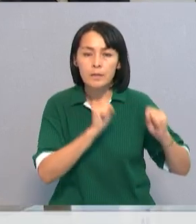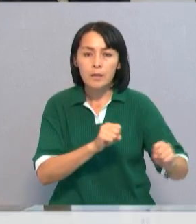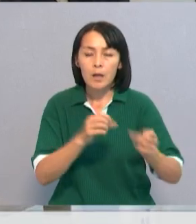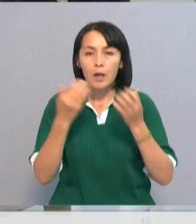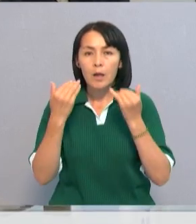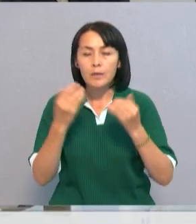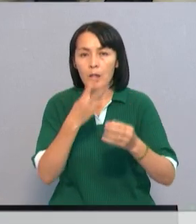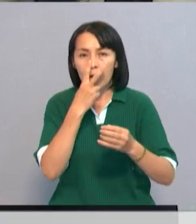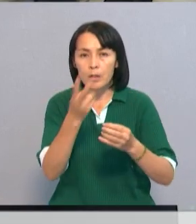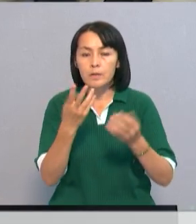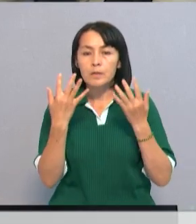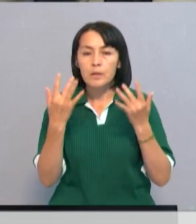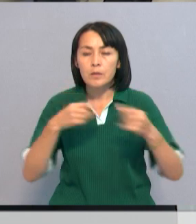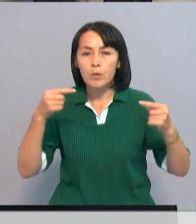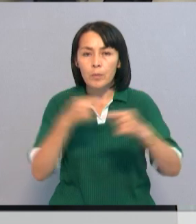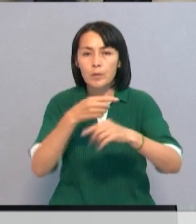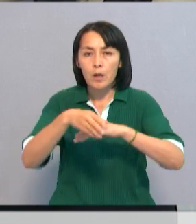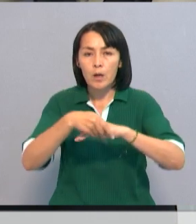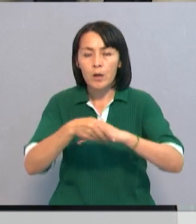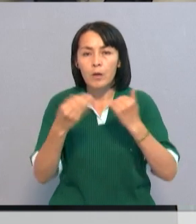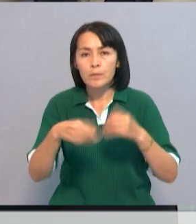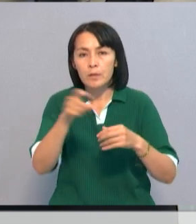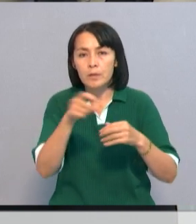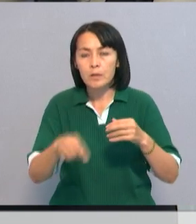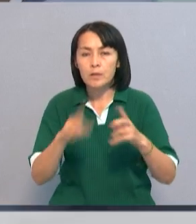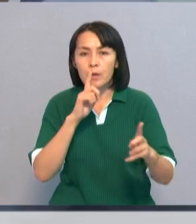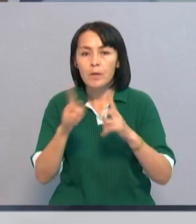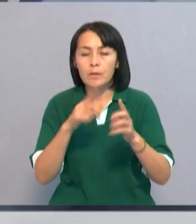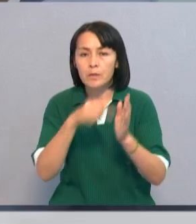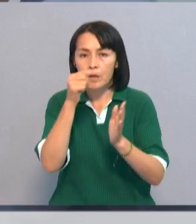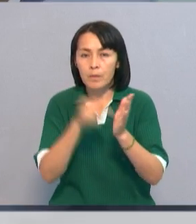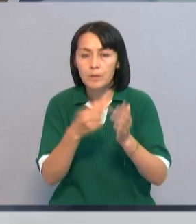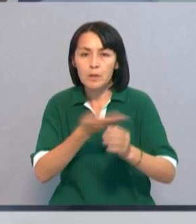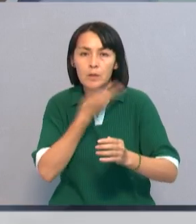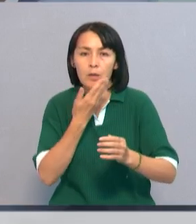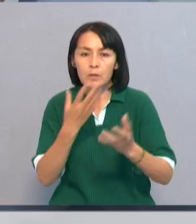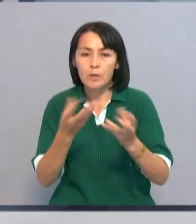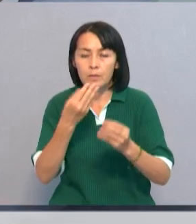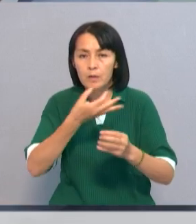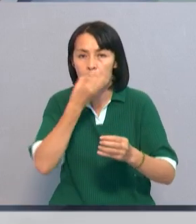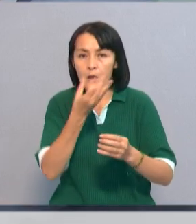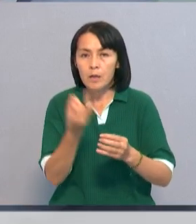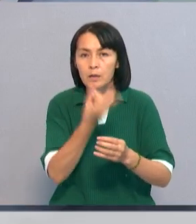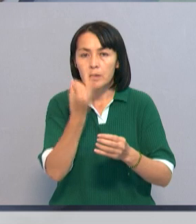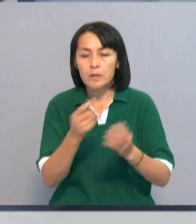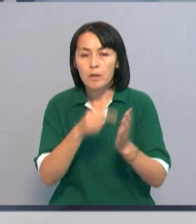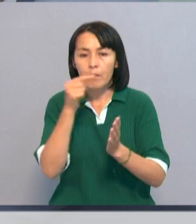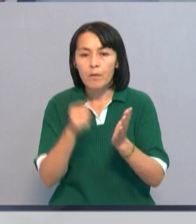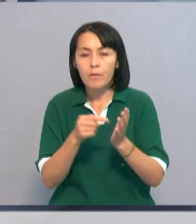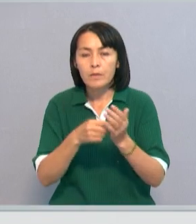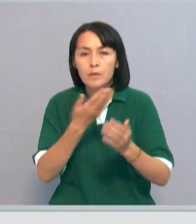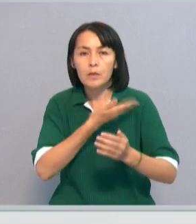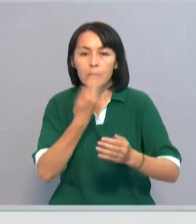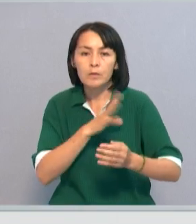страхования. Рассмотрены меры противодействия коррупции. Члены совета засыпали вопросами докладчиков и получили ответы на интересовавшие вопросы. С